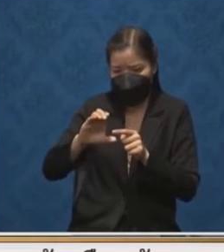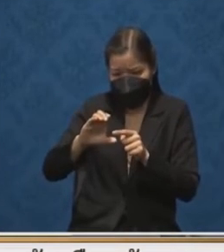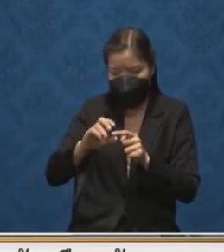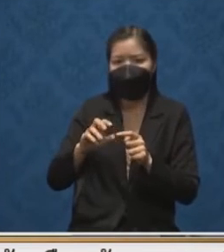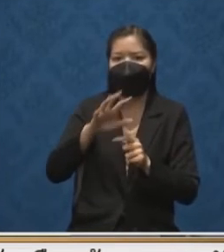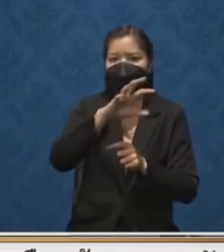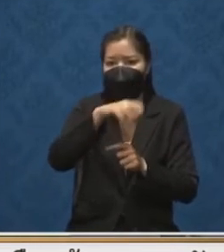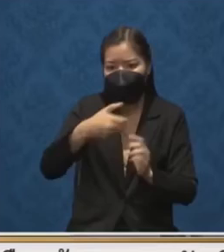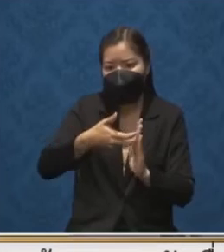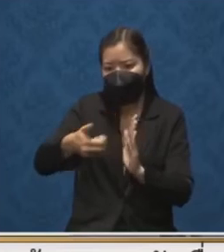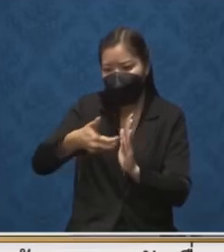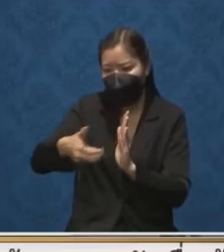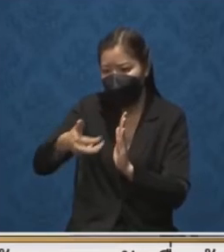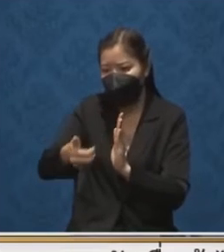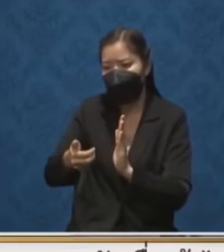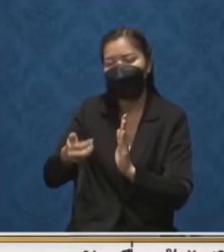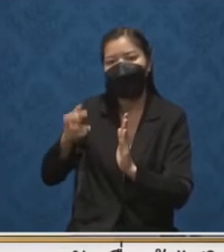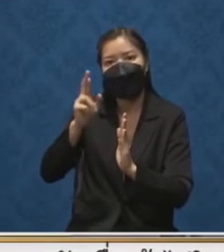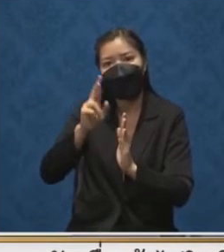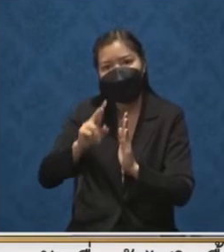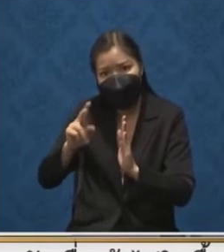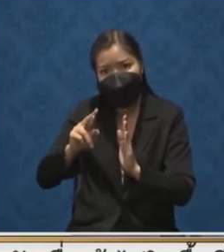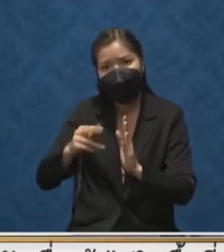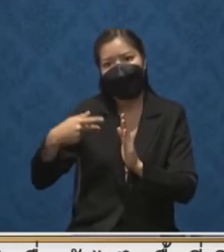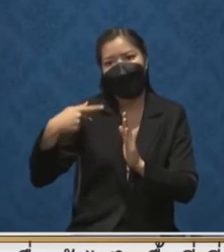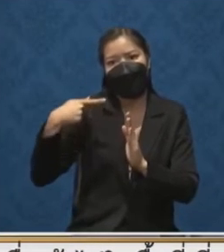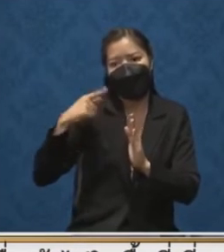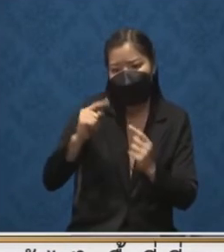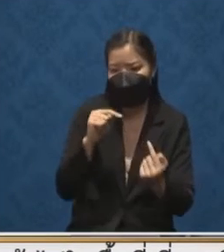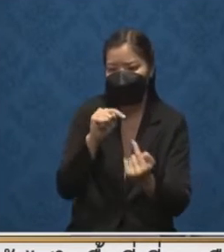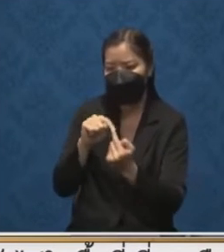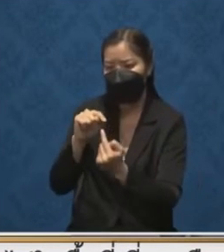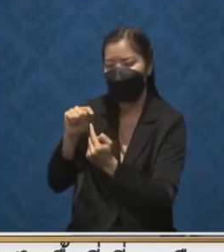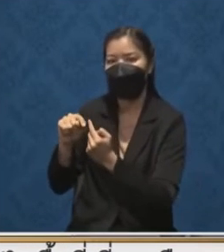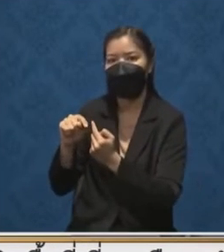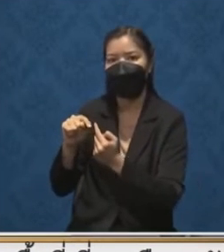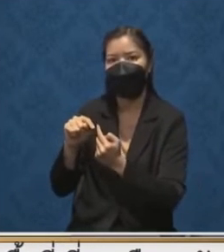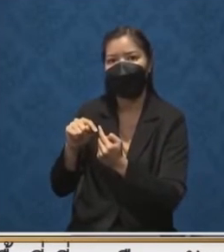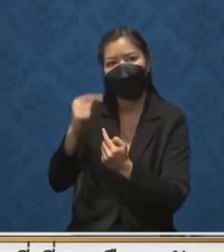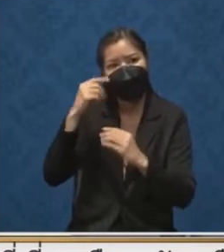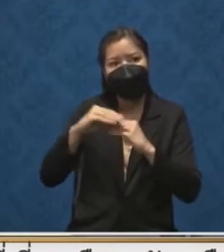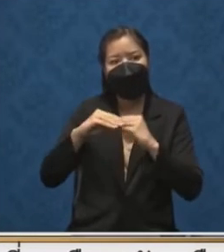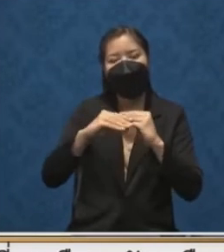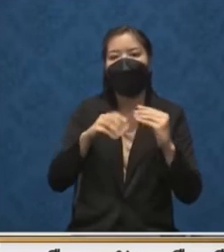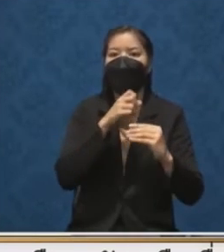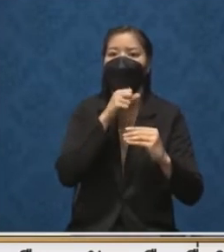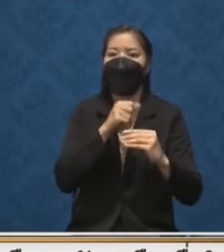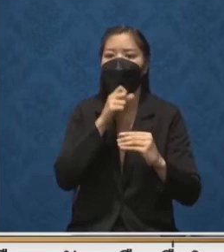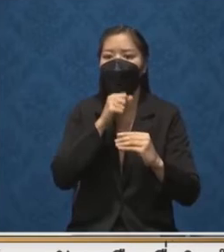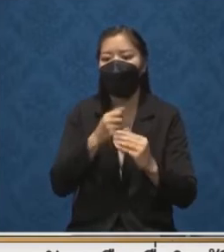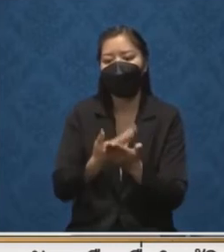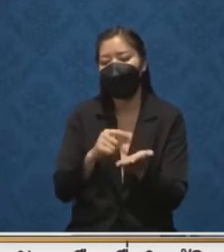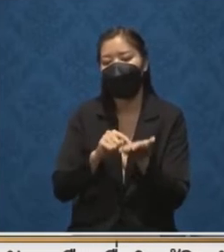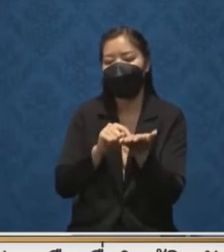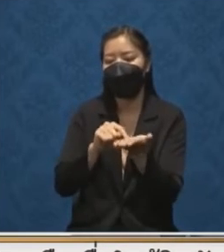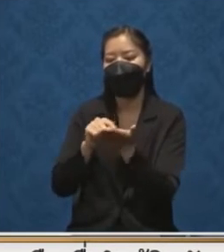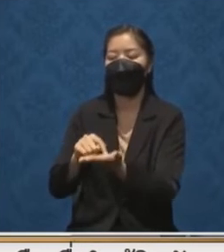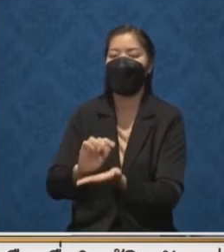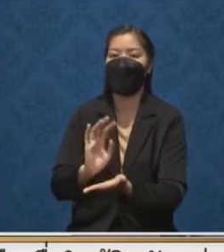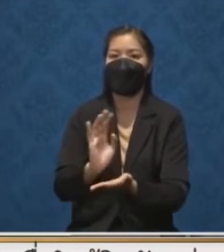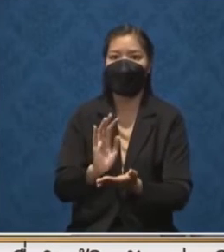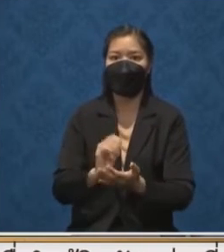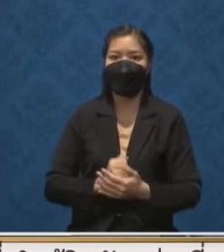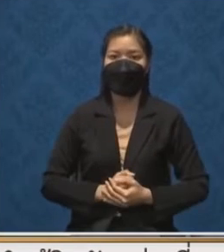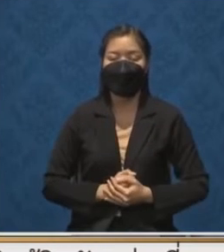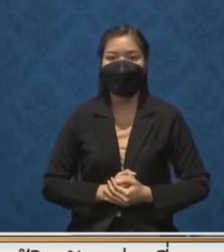ากขึ้นไม่ใช่เกิดความรู้สึกว่าขอไปก็ไม่ได้ได้แต่ของโครงการเก่าๆโครงการที่ผูกพันไปแล้วนะครับส